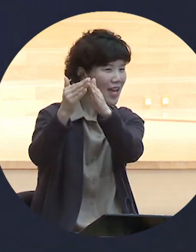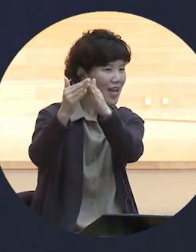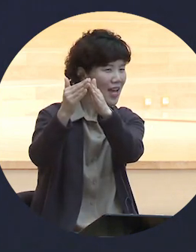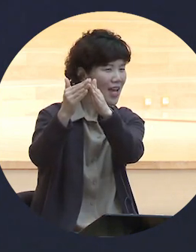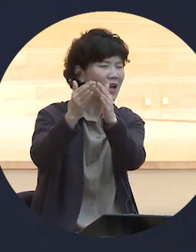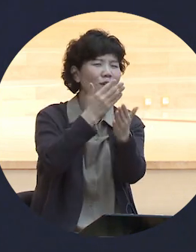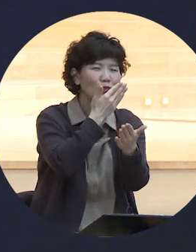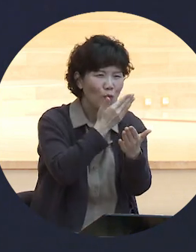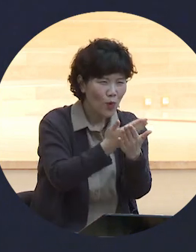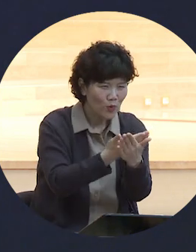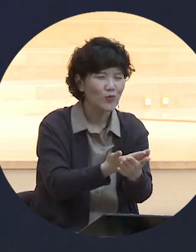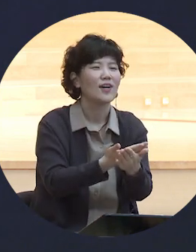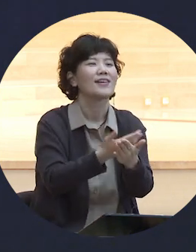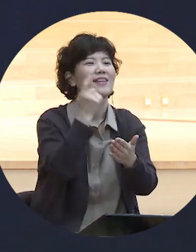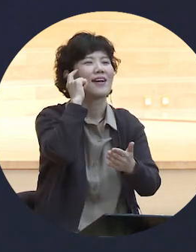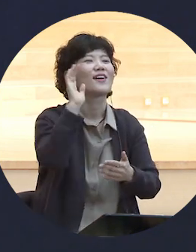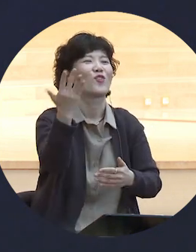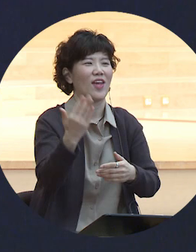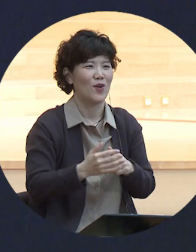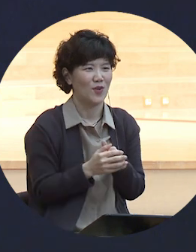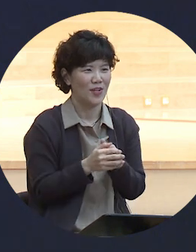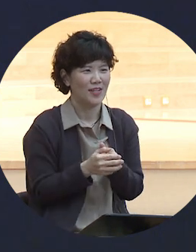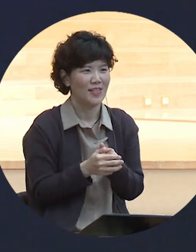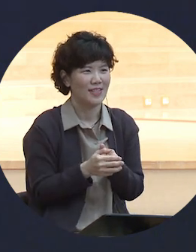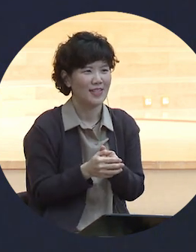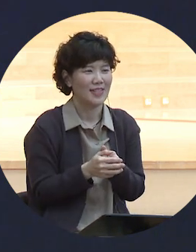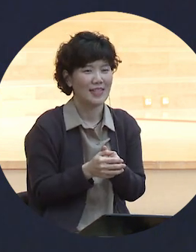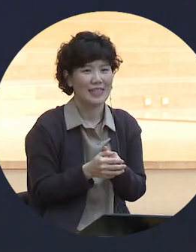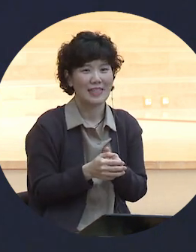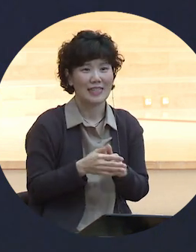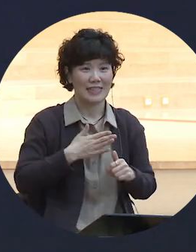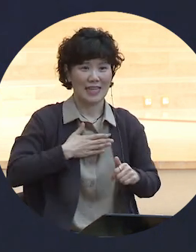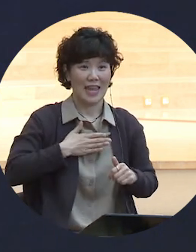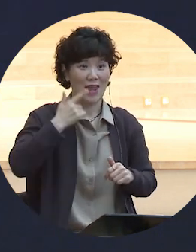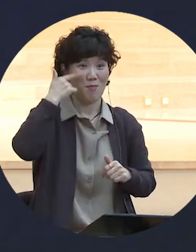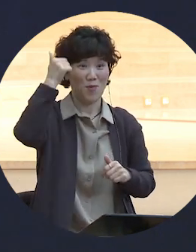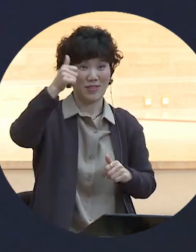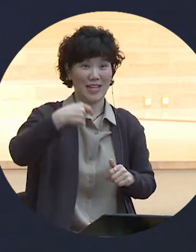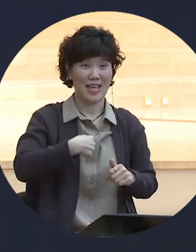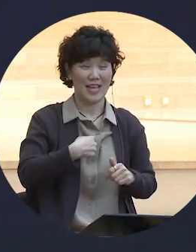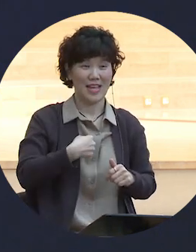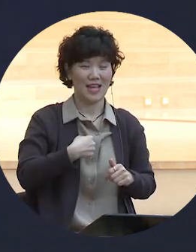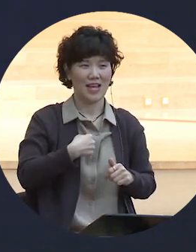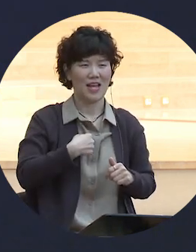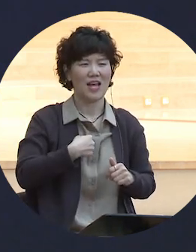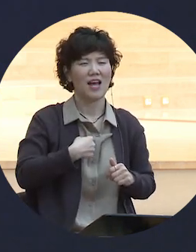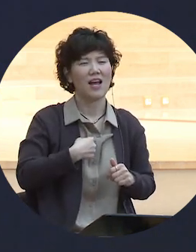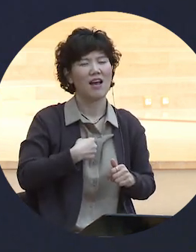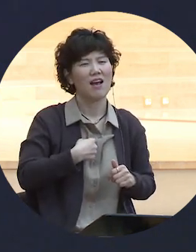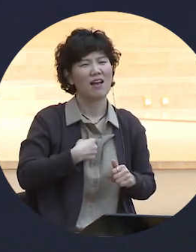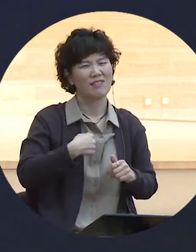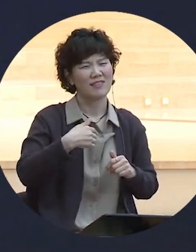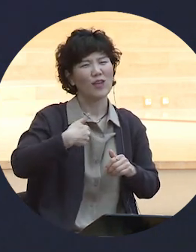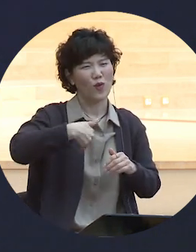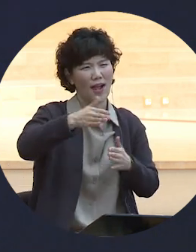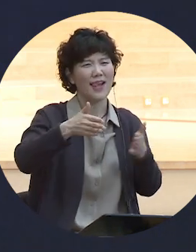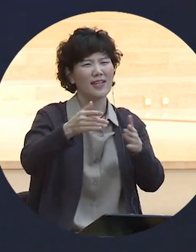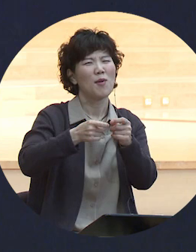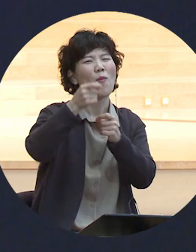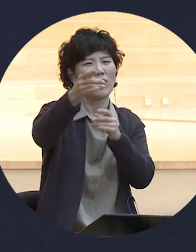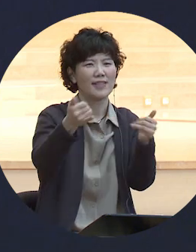너무너무너무 소중합니다. 사실 이 자리에 목사도 아직 정말 더 분명히 깨달아야 될 갈 길이 먼 사람인 건